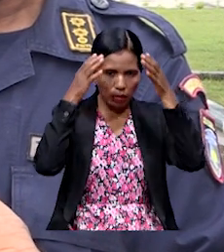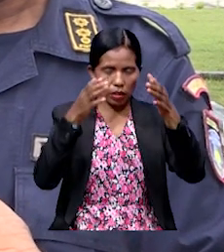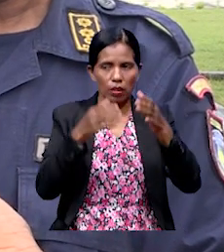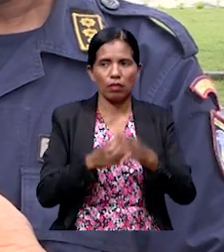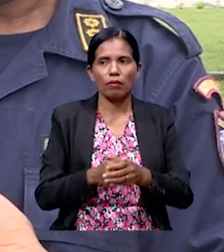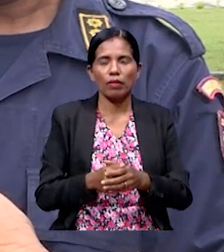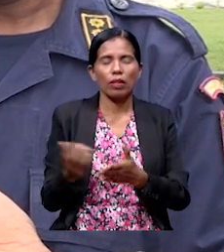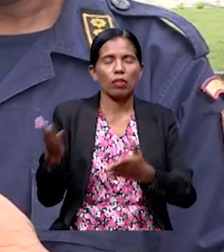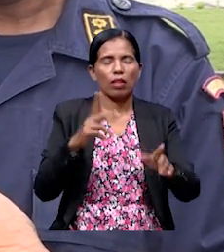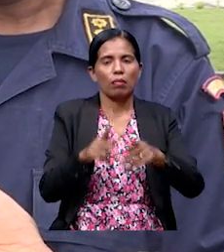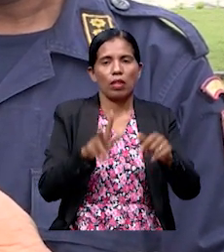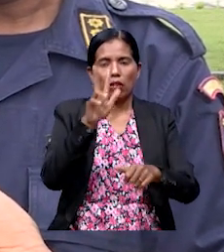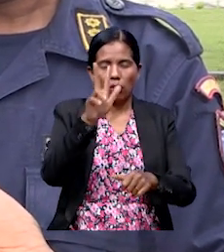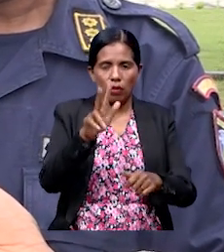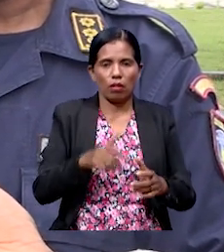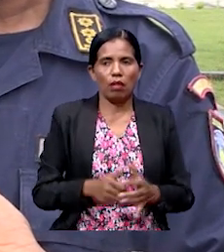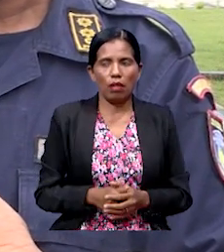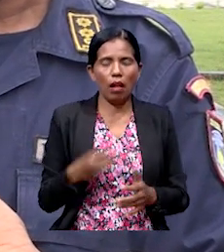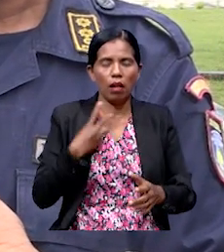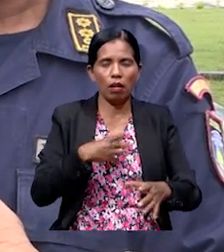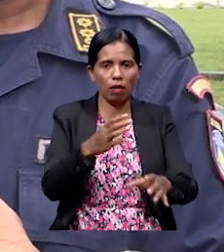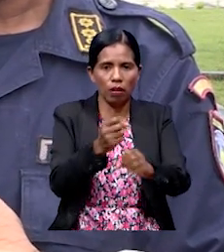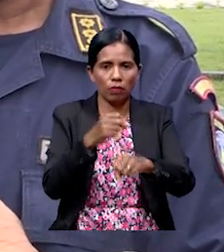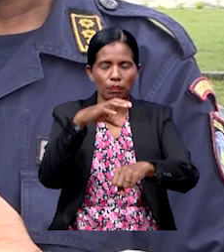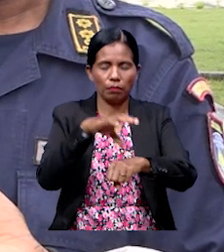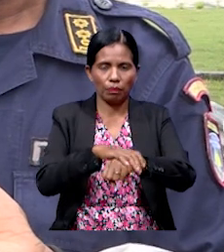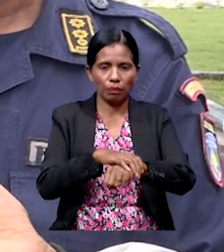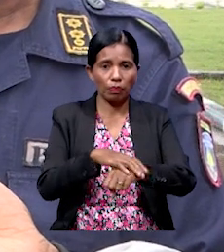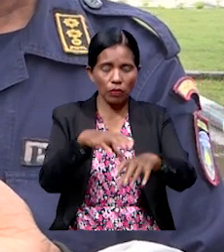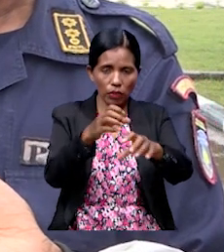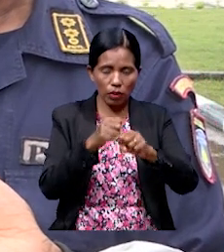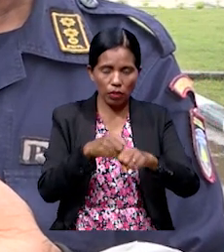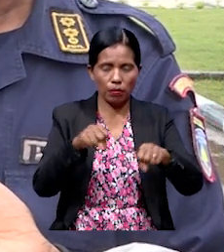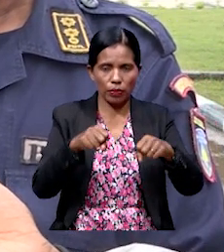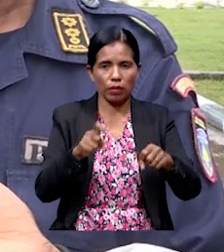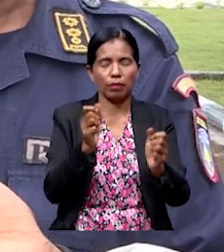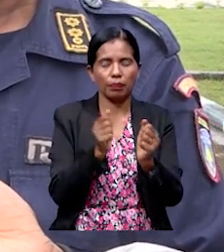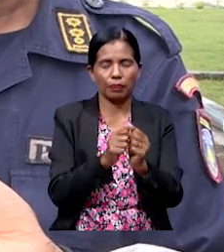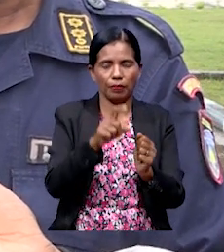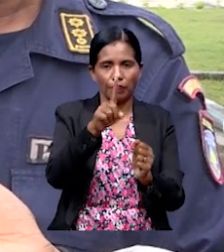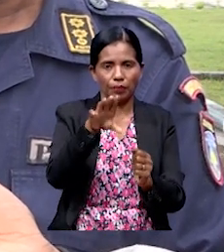tu la mana entolo kita consegue fotir in motorizzare a molto ato sud ad nazionale